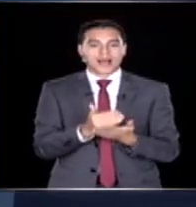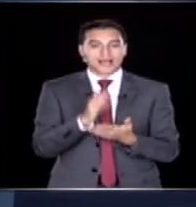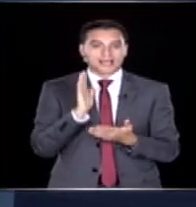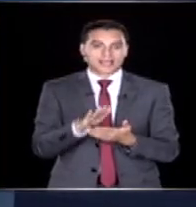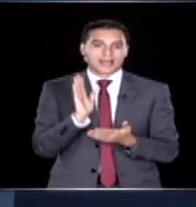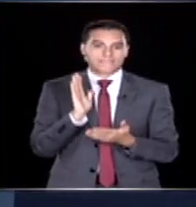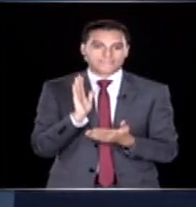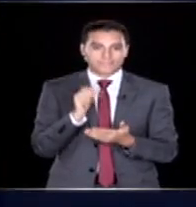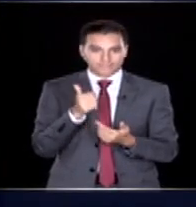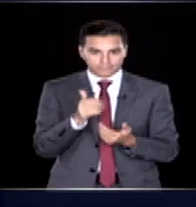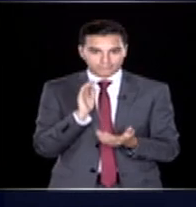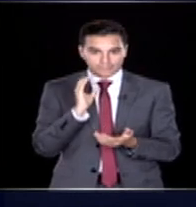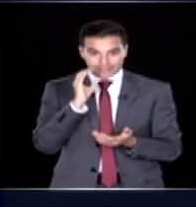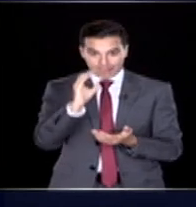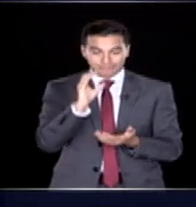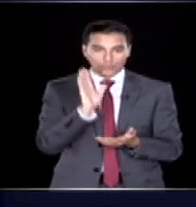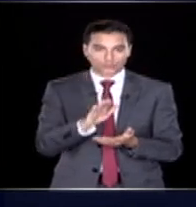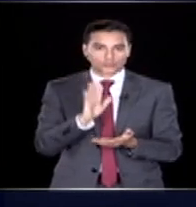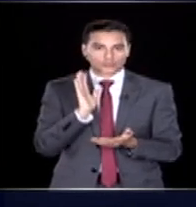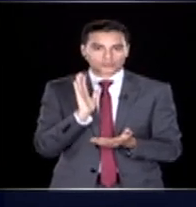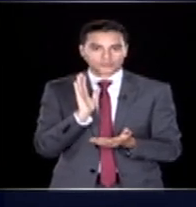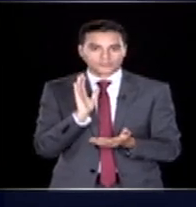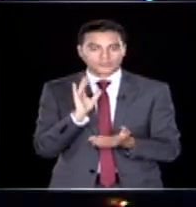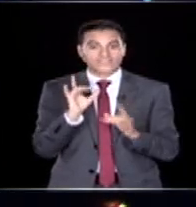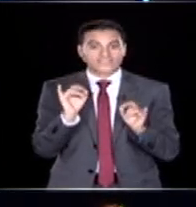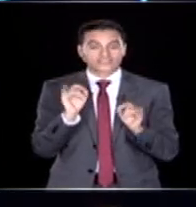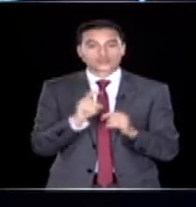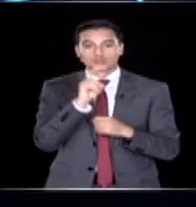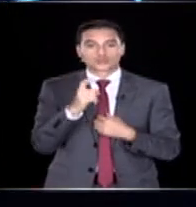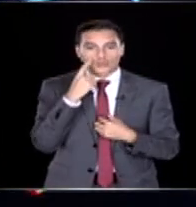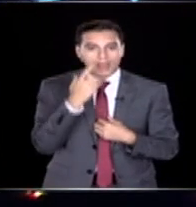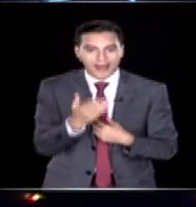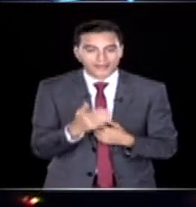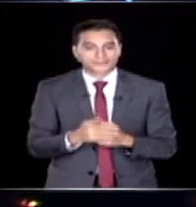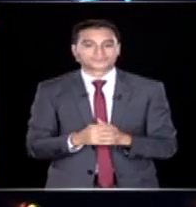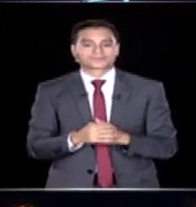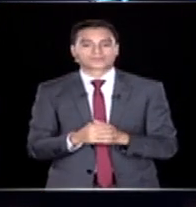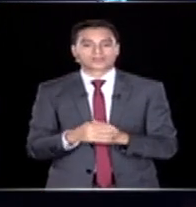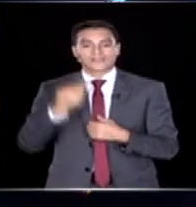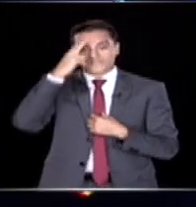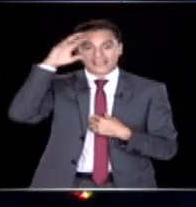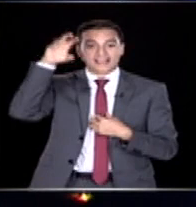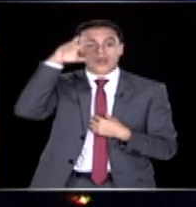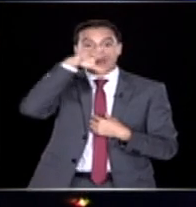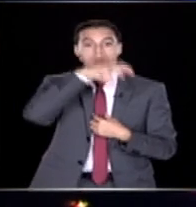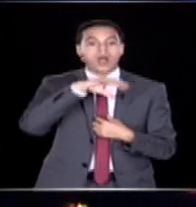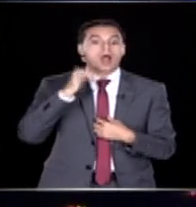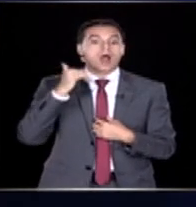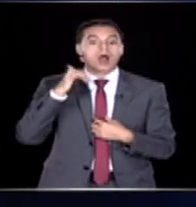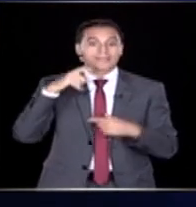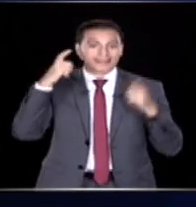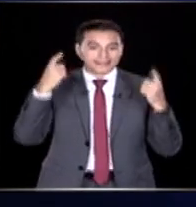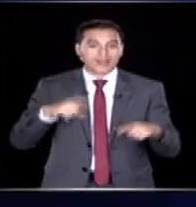اوكي. اتفقنا؟ اتفقنا. 50-50 والسؤال هو، في أي دولة عربية